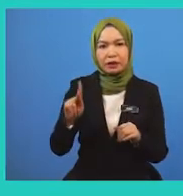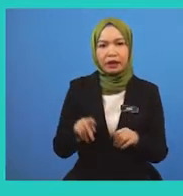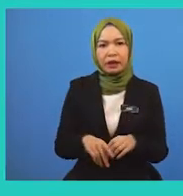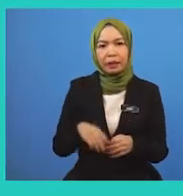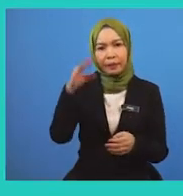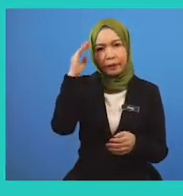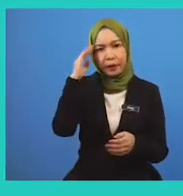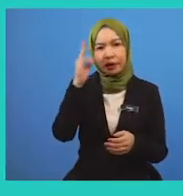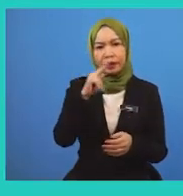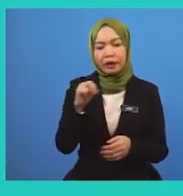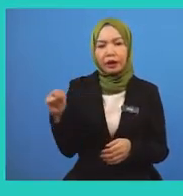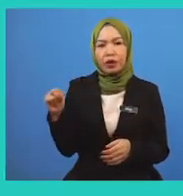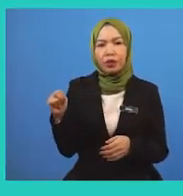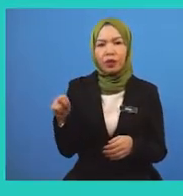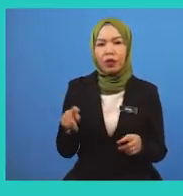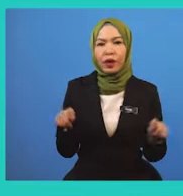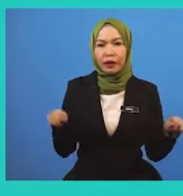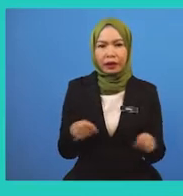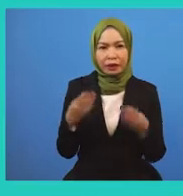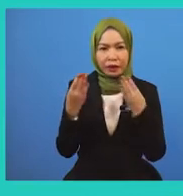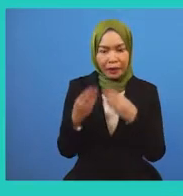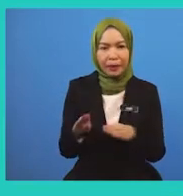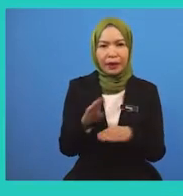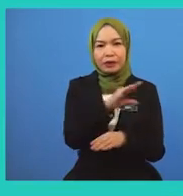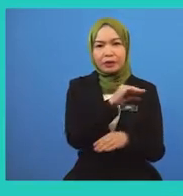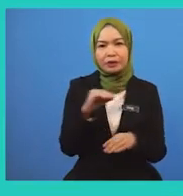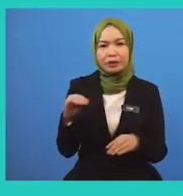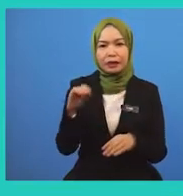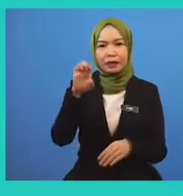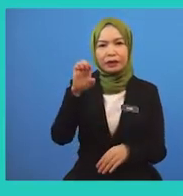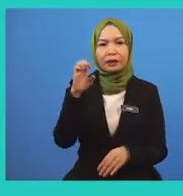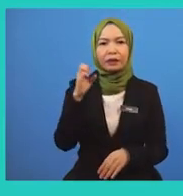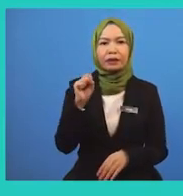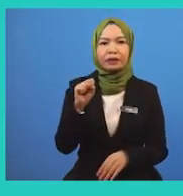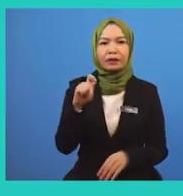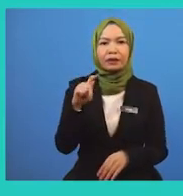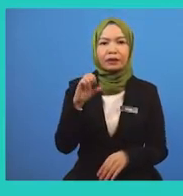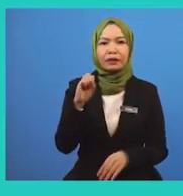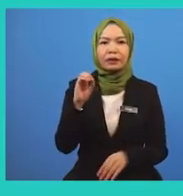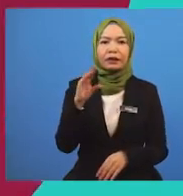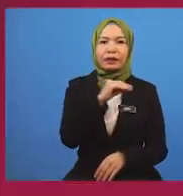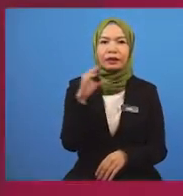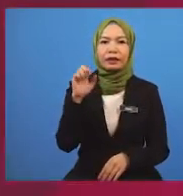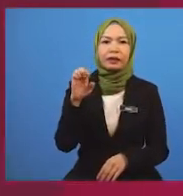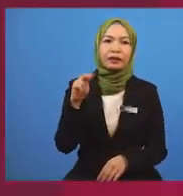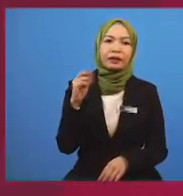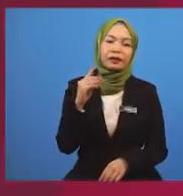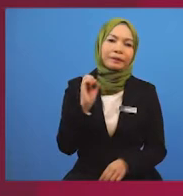pengetahuan tentang tindak balas eksotermik dan endotermik dalam kehidupan harian.